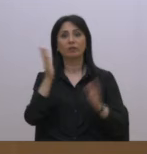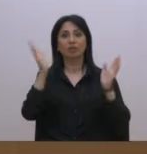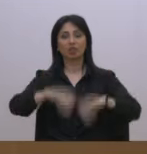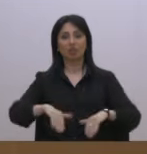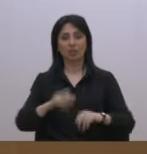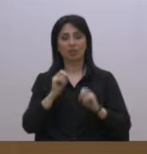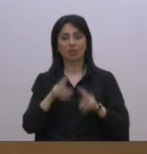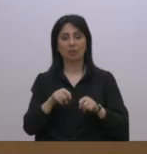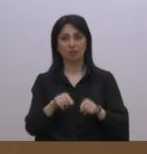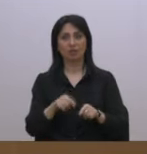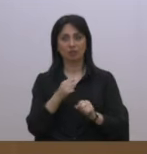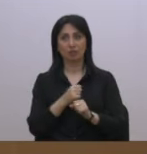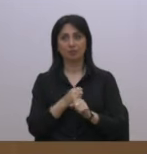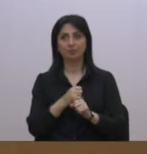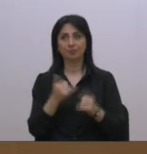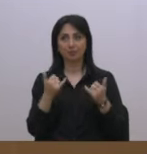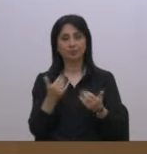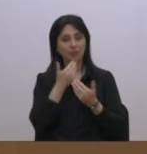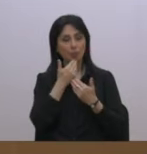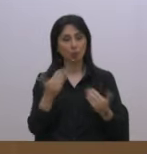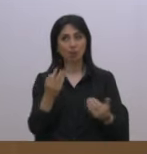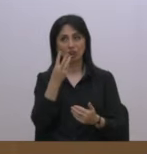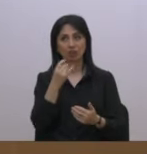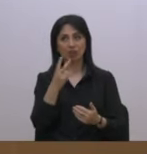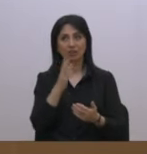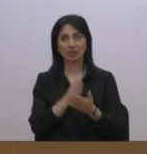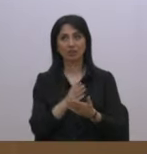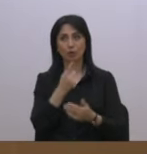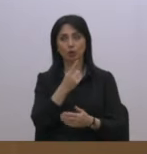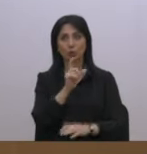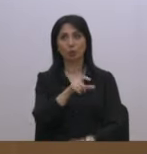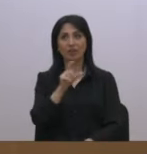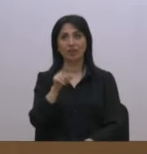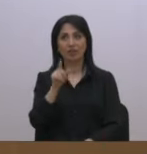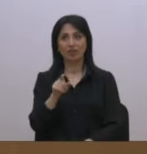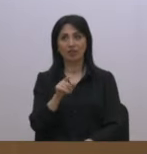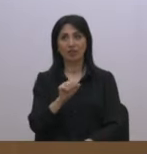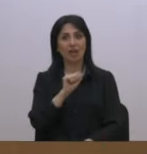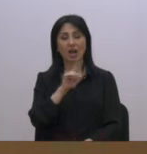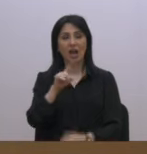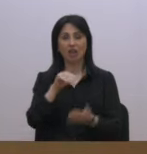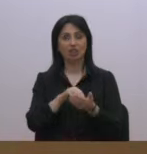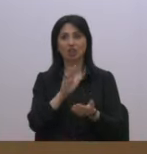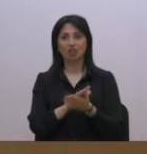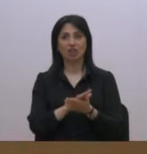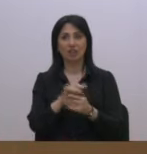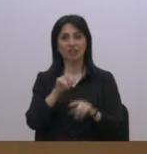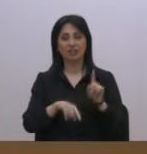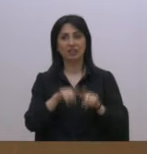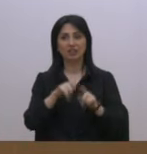ჩააგდებდა საფრთხეში. დღეს უკანასკნელი შანსი გაქვთ თითოეულ ჩვენგანს, არ ჩაეწეროთ